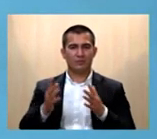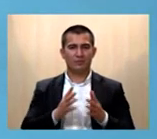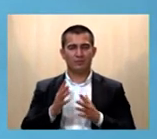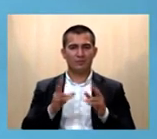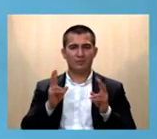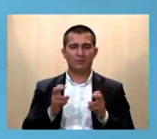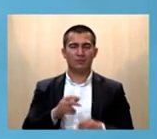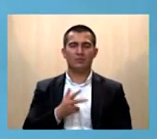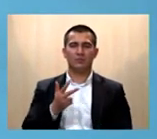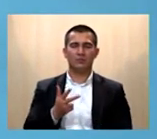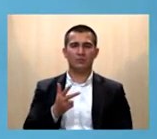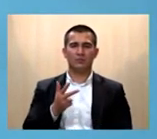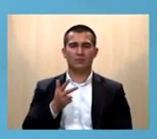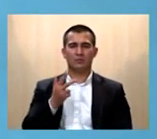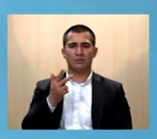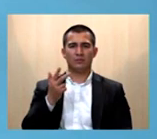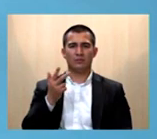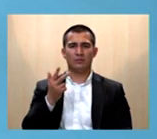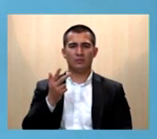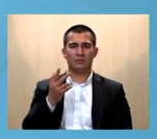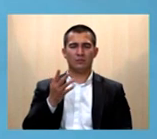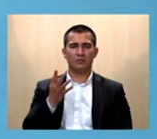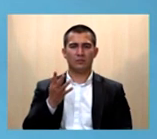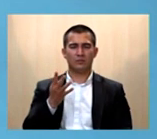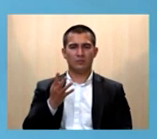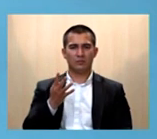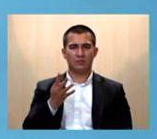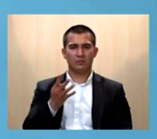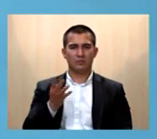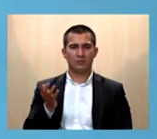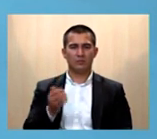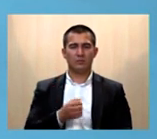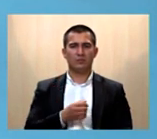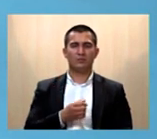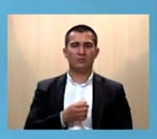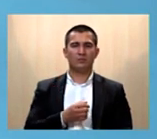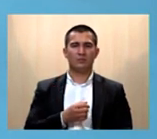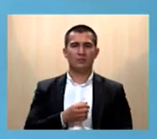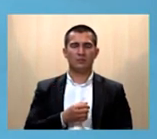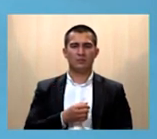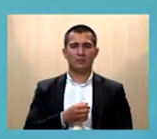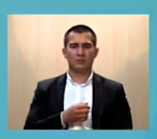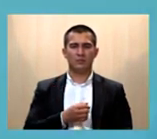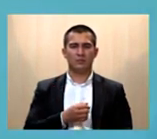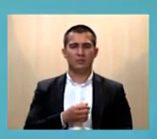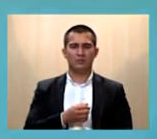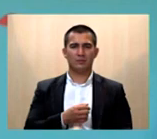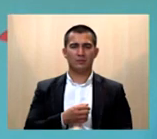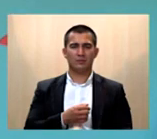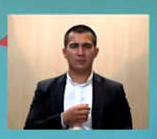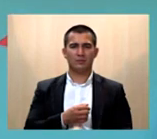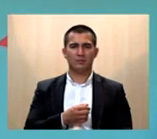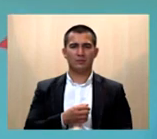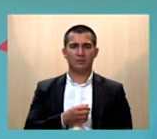oldinga tushiramiz. 3 o'ng qo'limiz chap oyog'imizga, chap qo'limiz o'ng oyog'imizga va yonga va